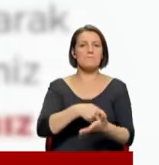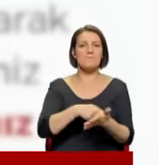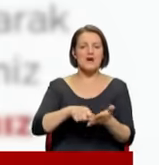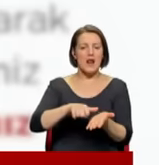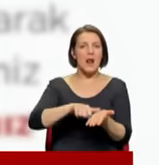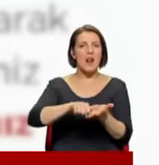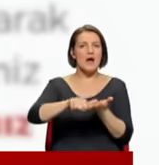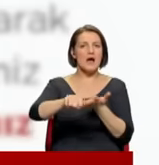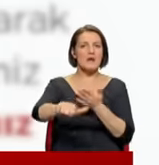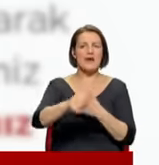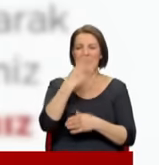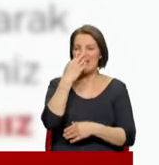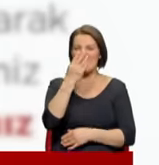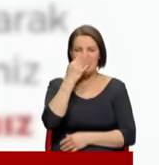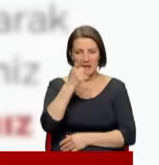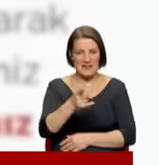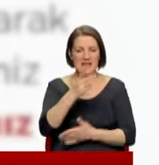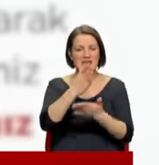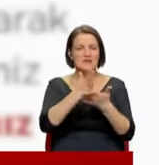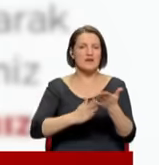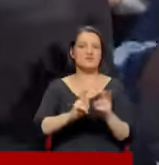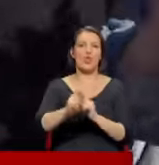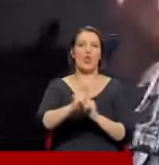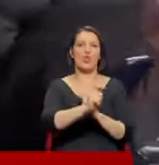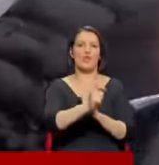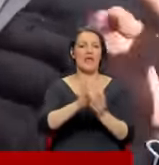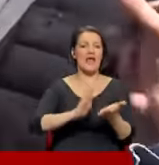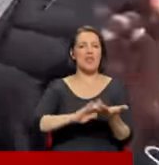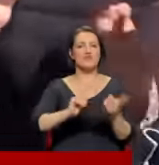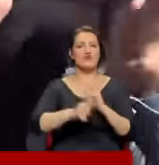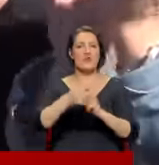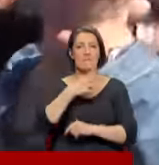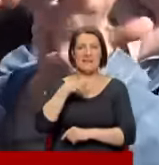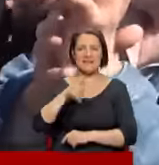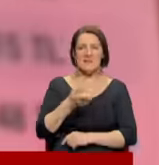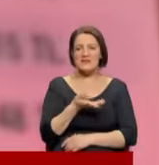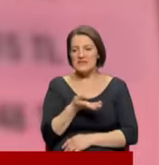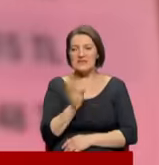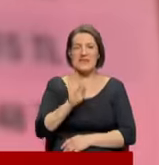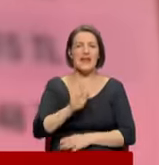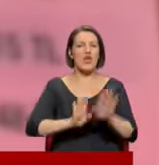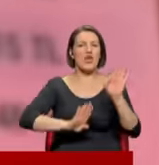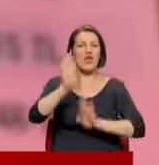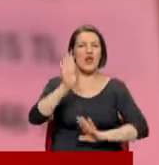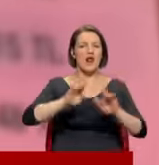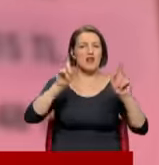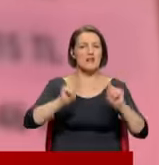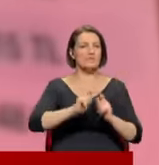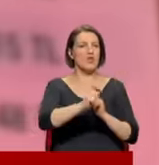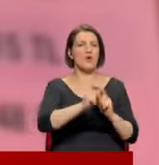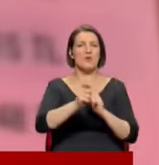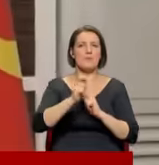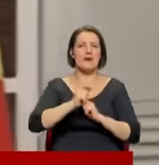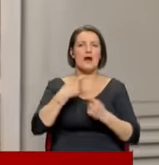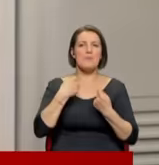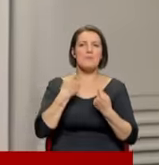maaşlarının tamamını, ikramiyelerinin ise bir kısmını ödedik. El değiştiren belediyelerde giderayak verilen ihaleler, yapılan ödemeler,